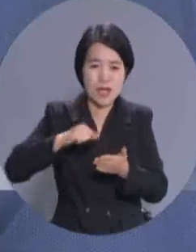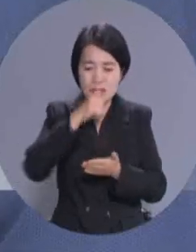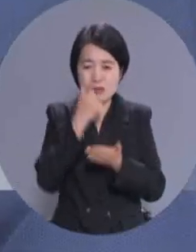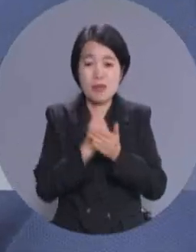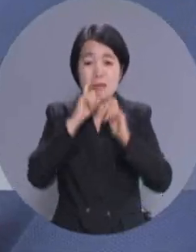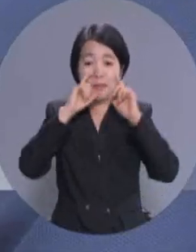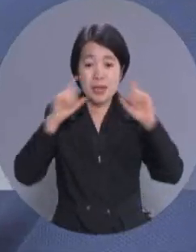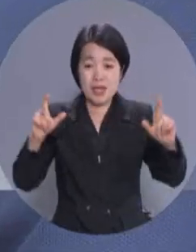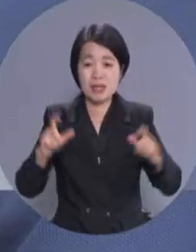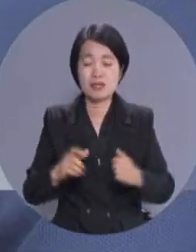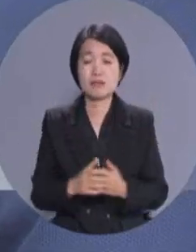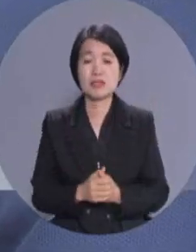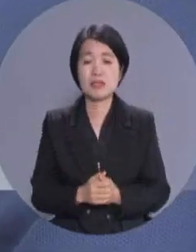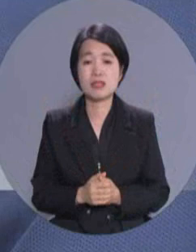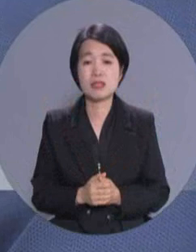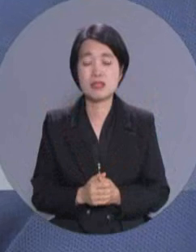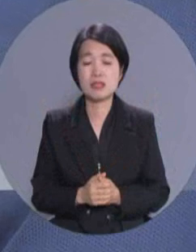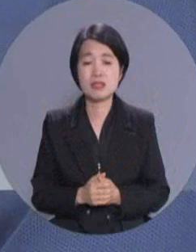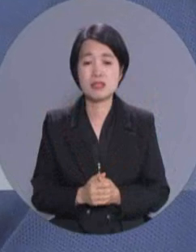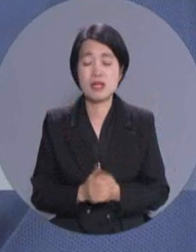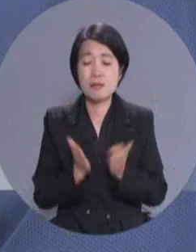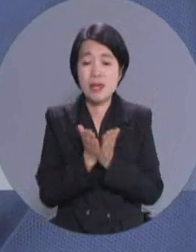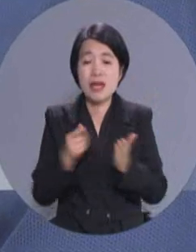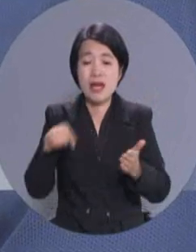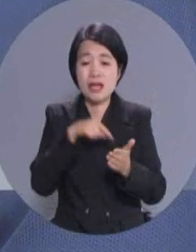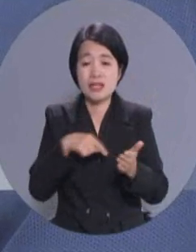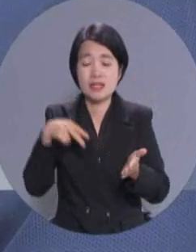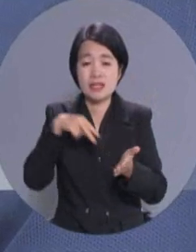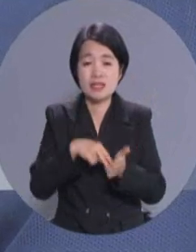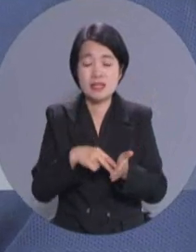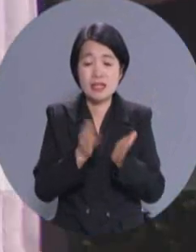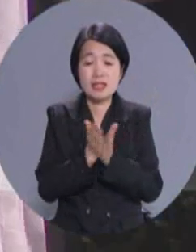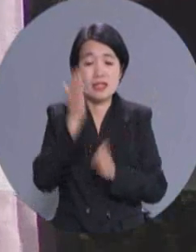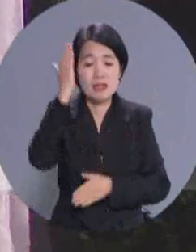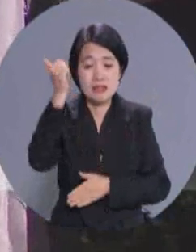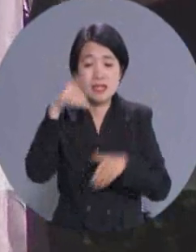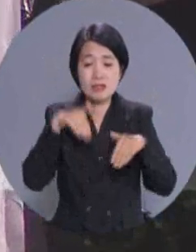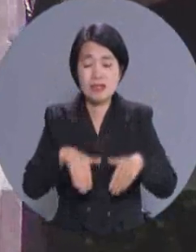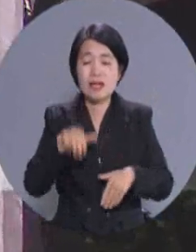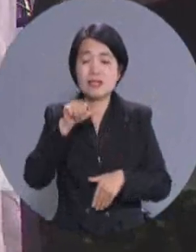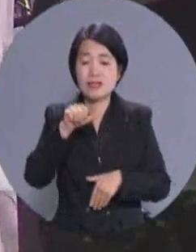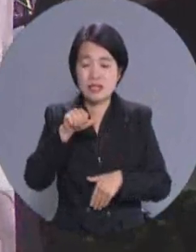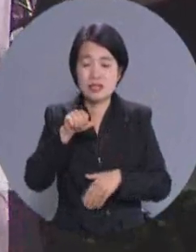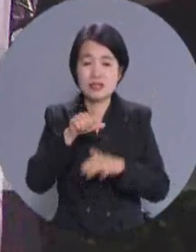판결을 받았습니다. 한편 독림호에 탑승한 신평옥 선장과 선원